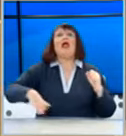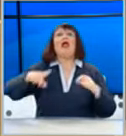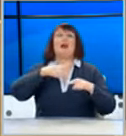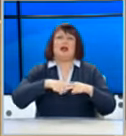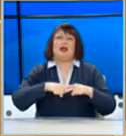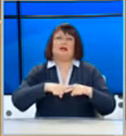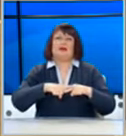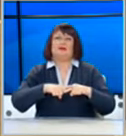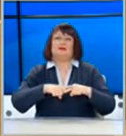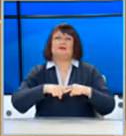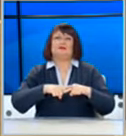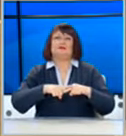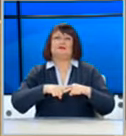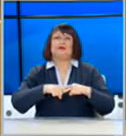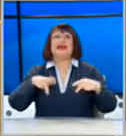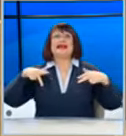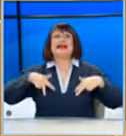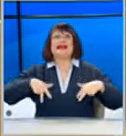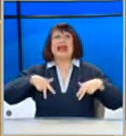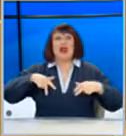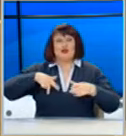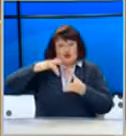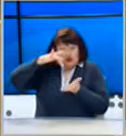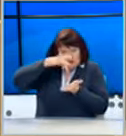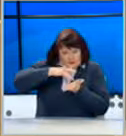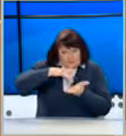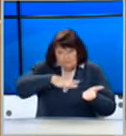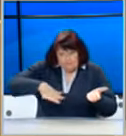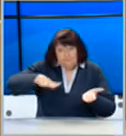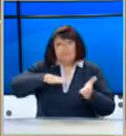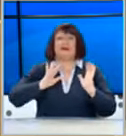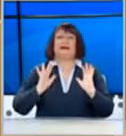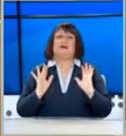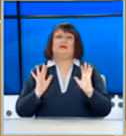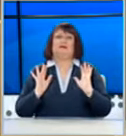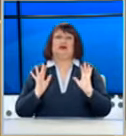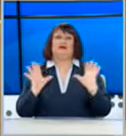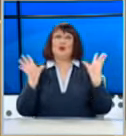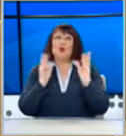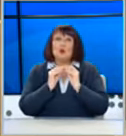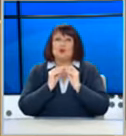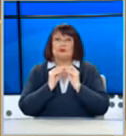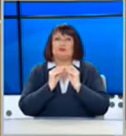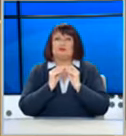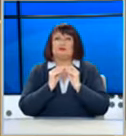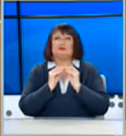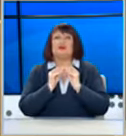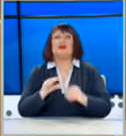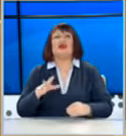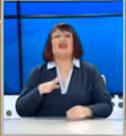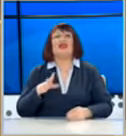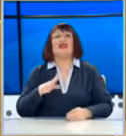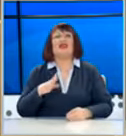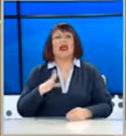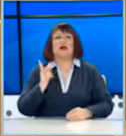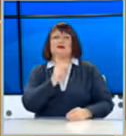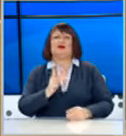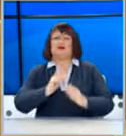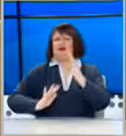Αφορά το ίδιο τον πυρήνα του κράτους. Διότι όταν θες να είσαι μια προεγμένη ευρωπαϊκή